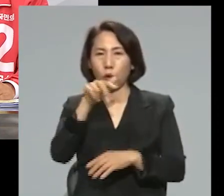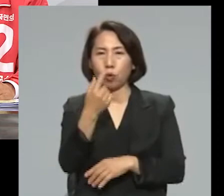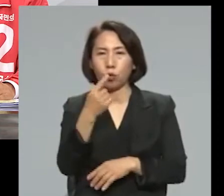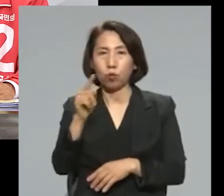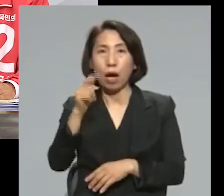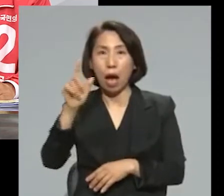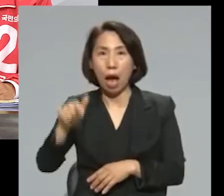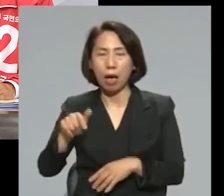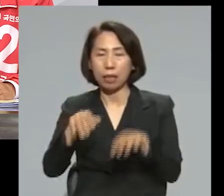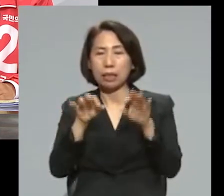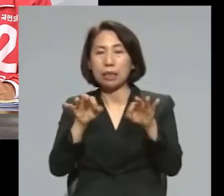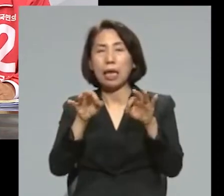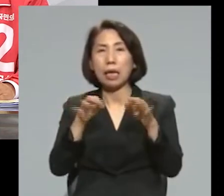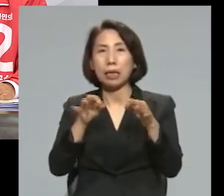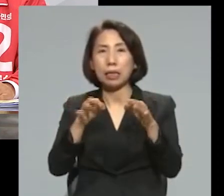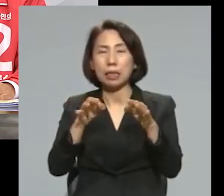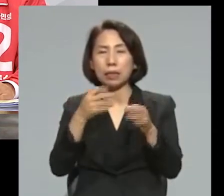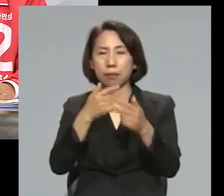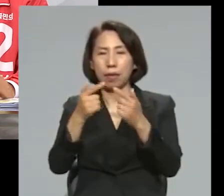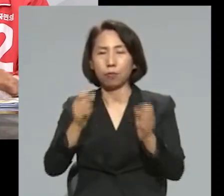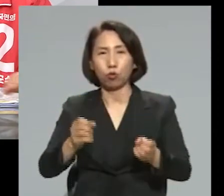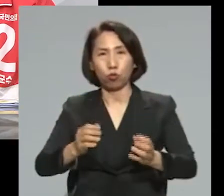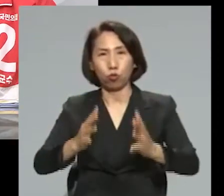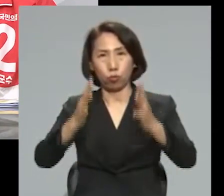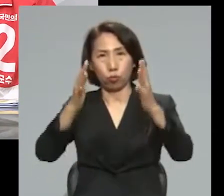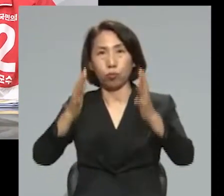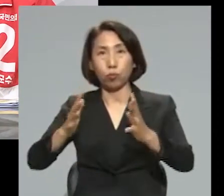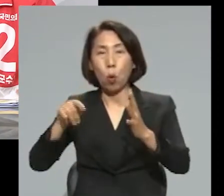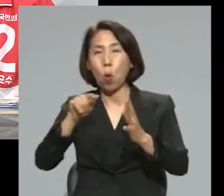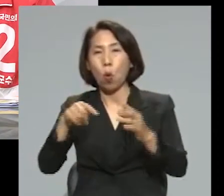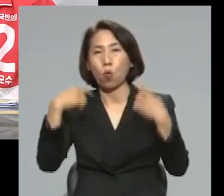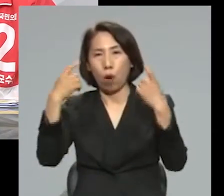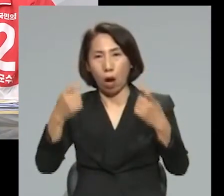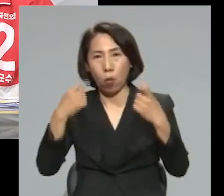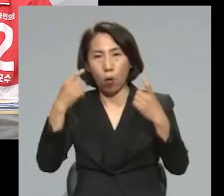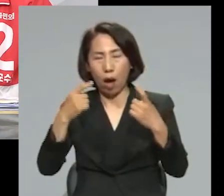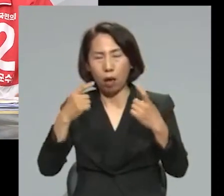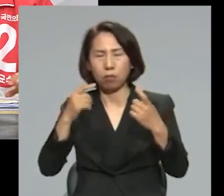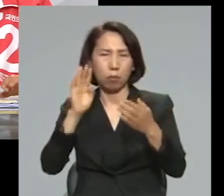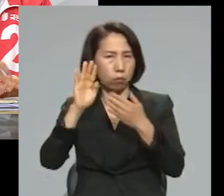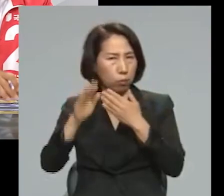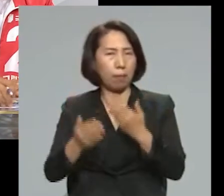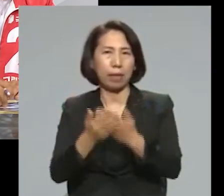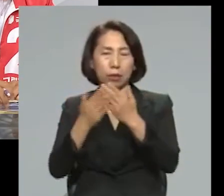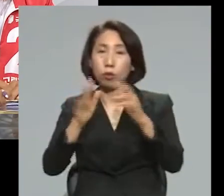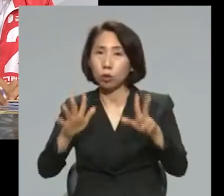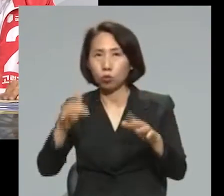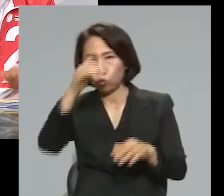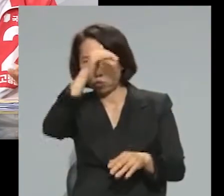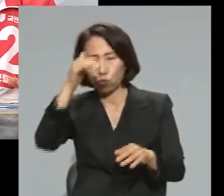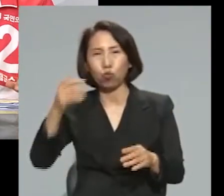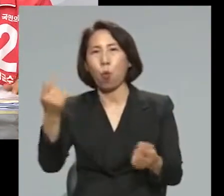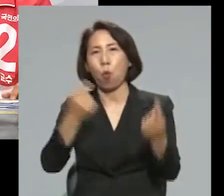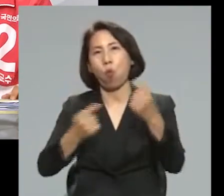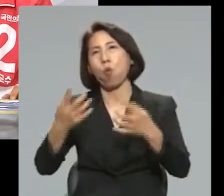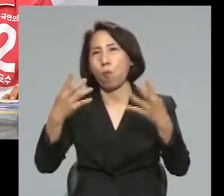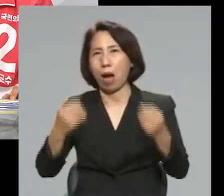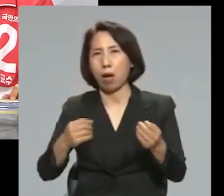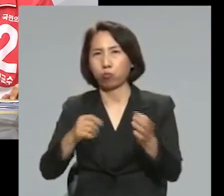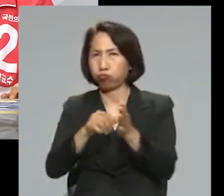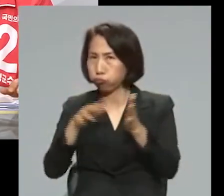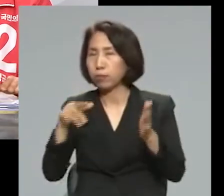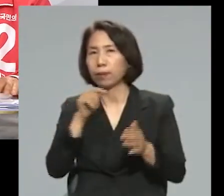은행나무 숲은 관광지로 조성해서 지금 현재도 지금 많은 관광객들이 오고 있습니다. 이 은행나무